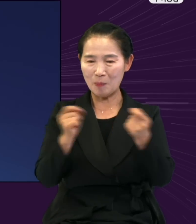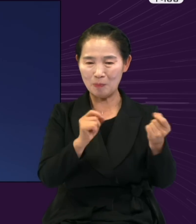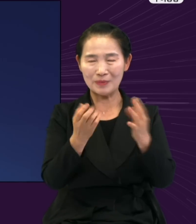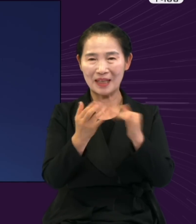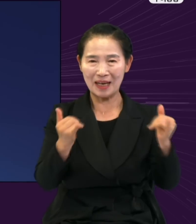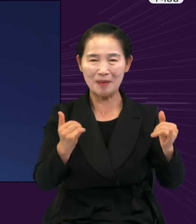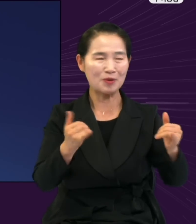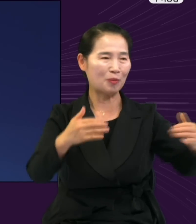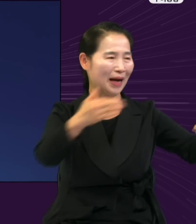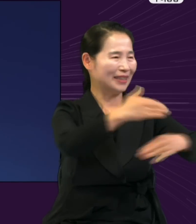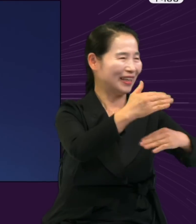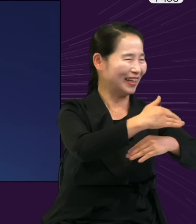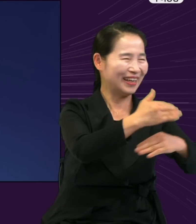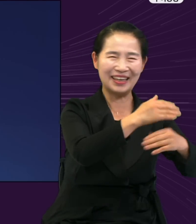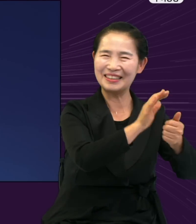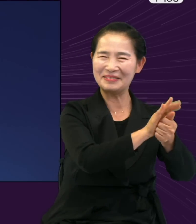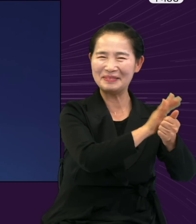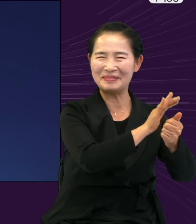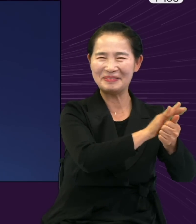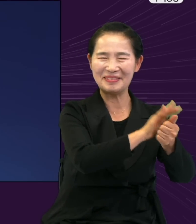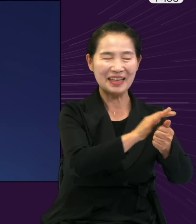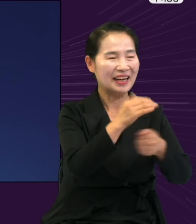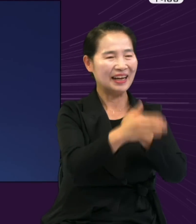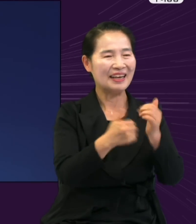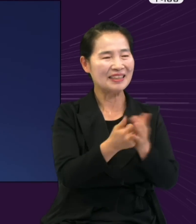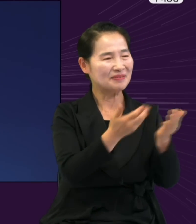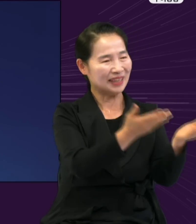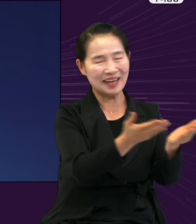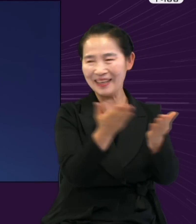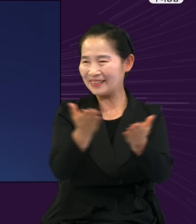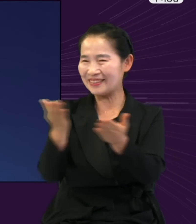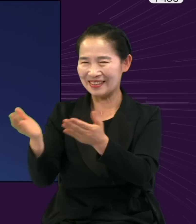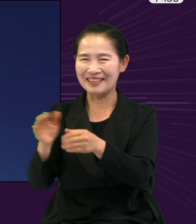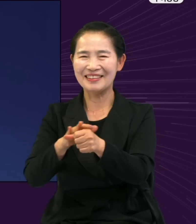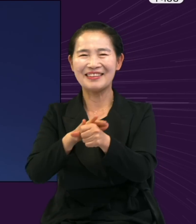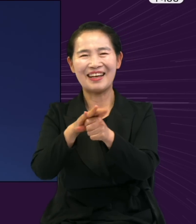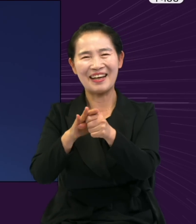전해주세요. 하나님이 당신을 사랑하십니다.